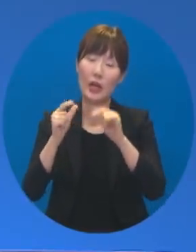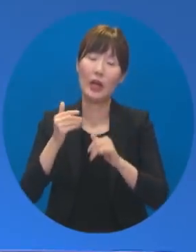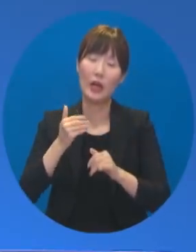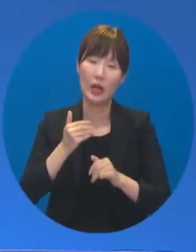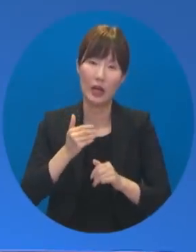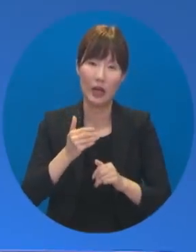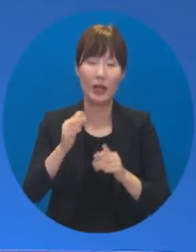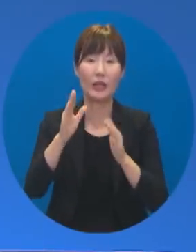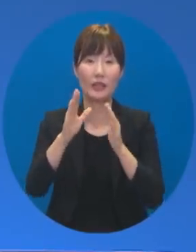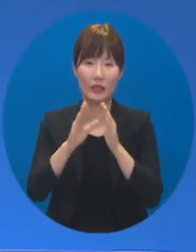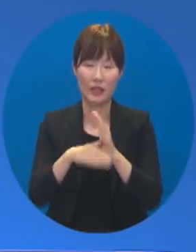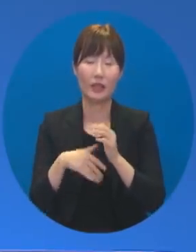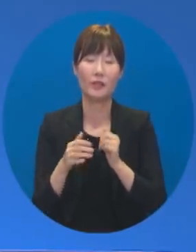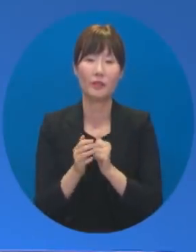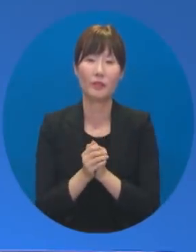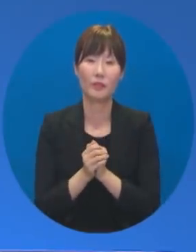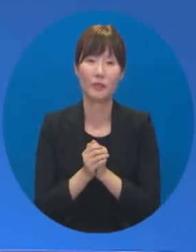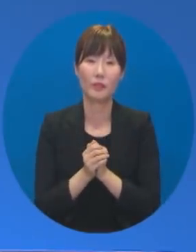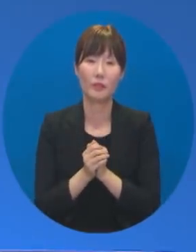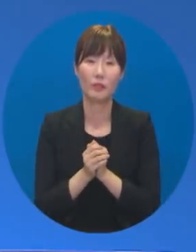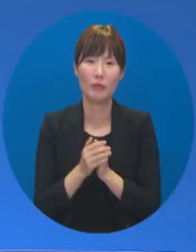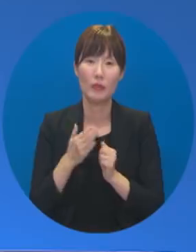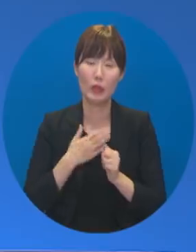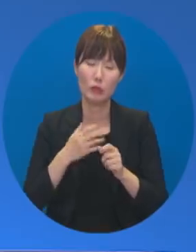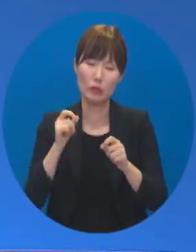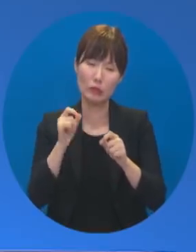저도 사실 그렇게 특별한